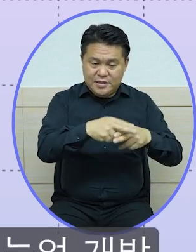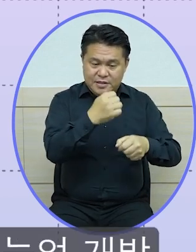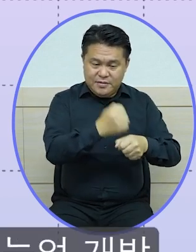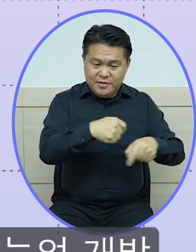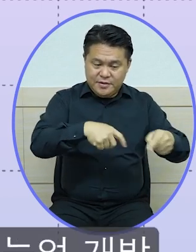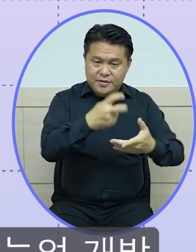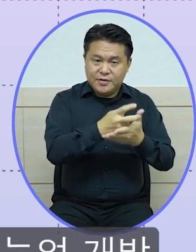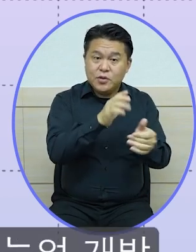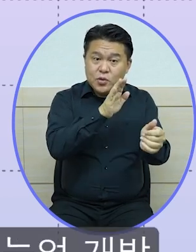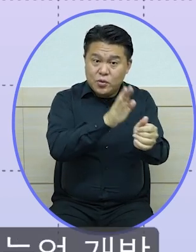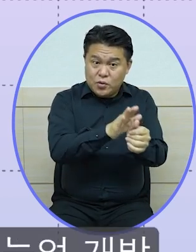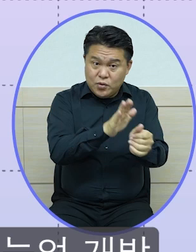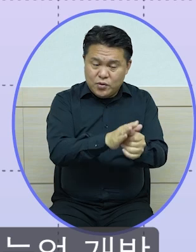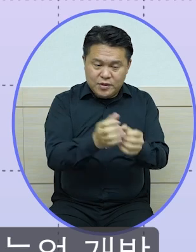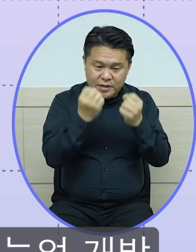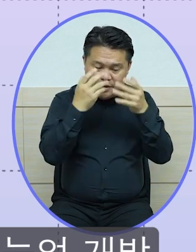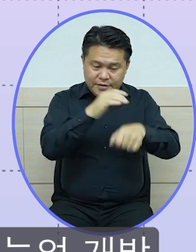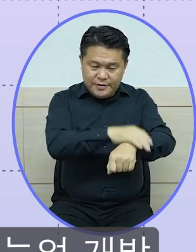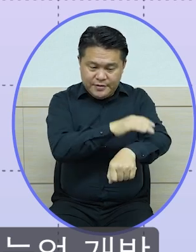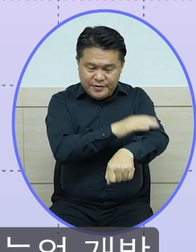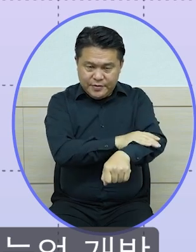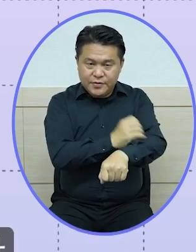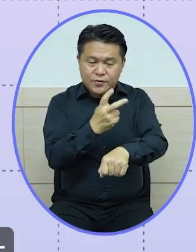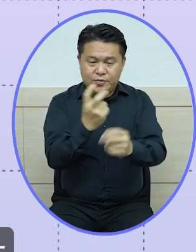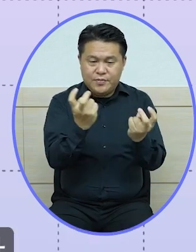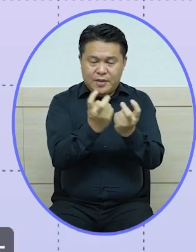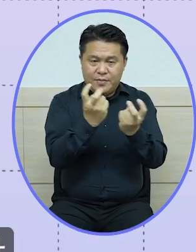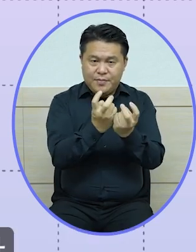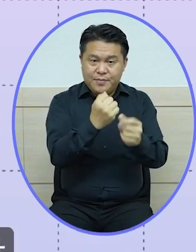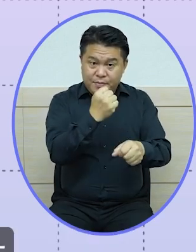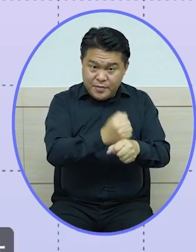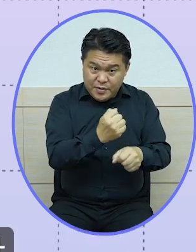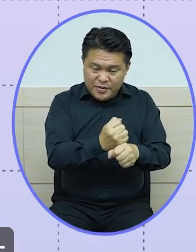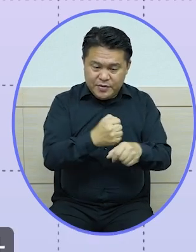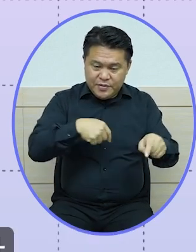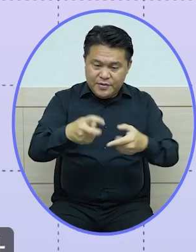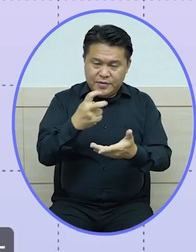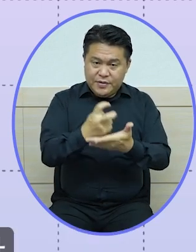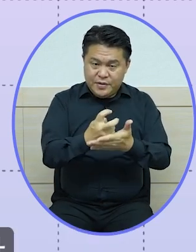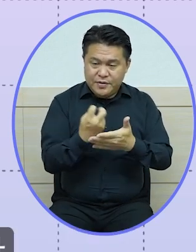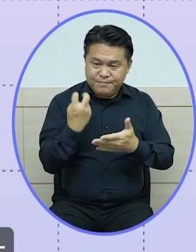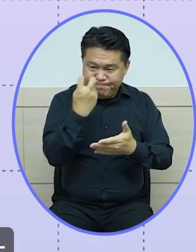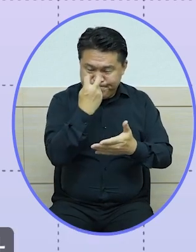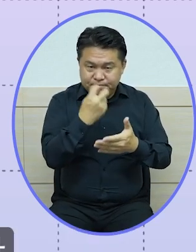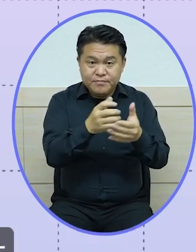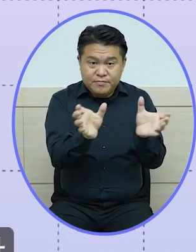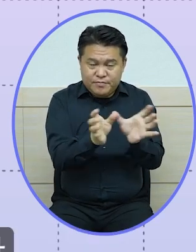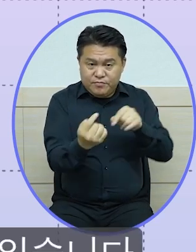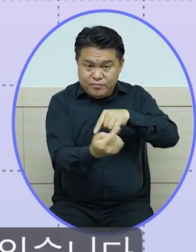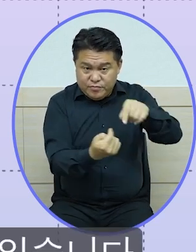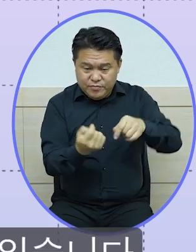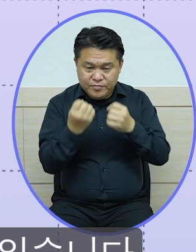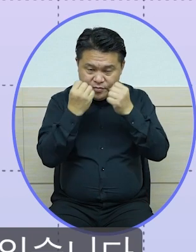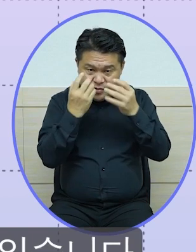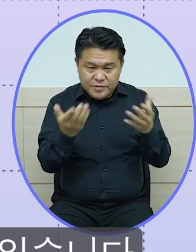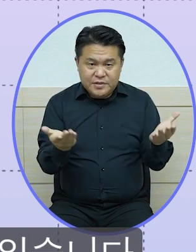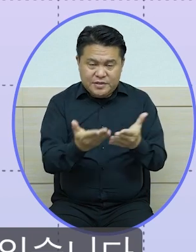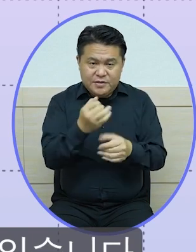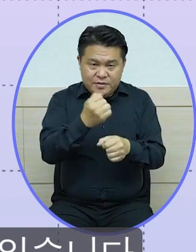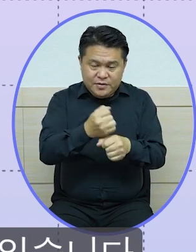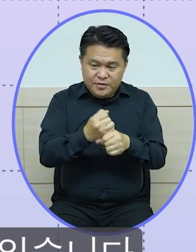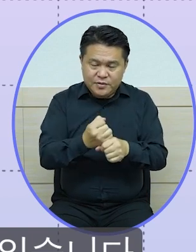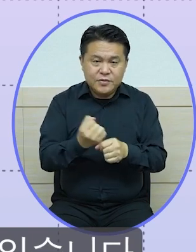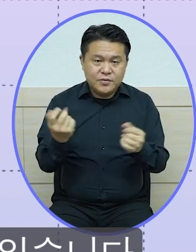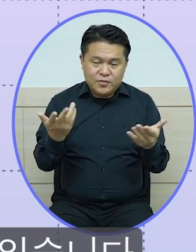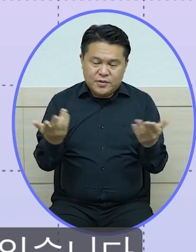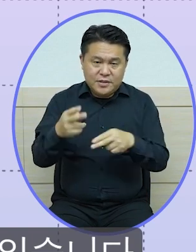정책 지원은 신규 직무 및 매뉴얼 개발, 정책 모니터링단 운영, 신규 배치기관 개발, 장애인 일자리 조사